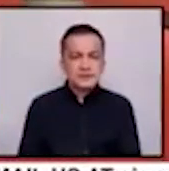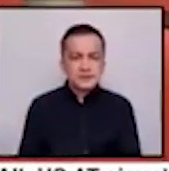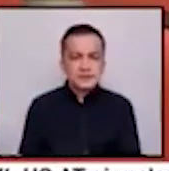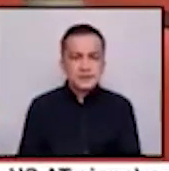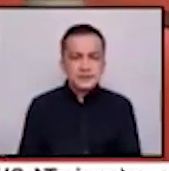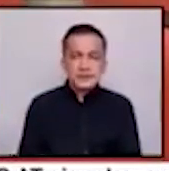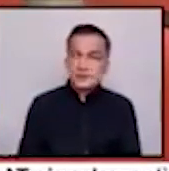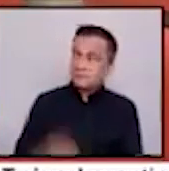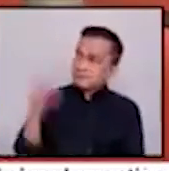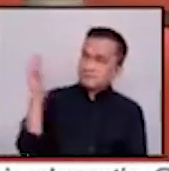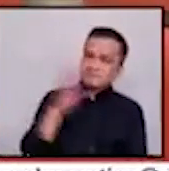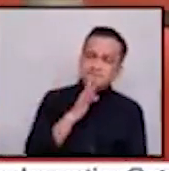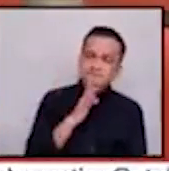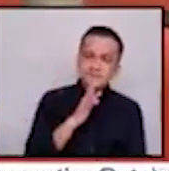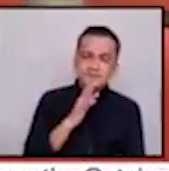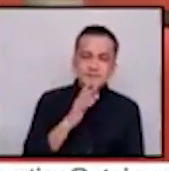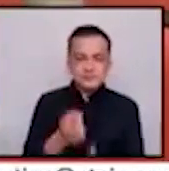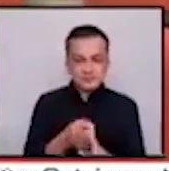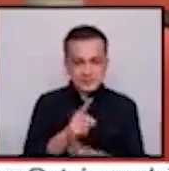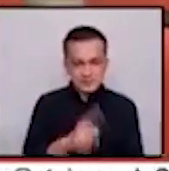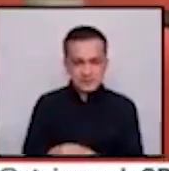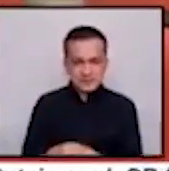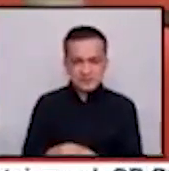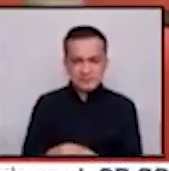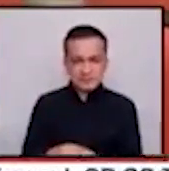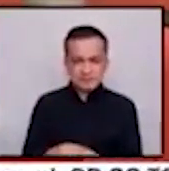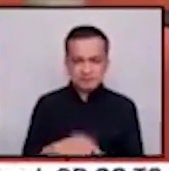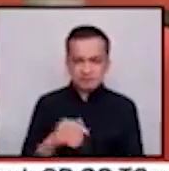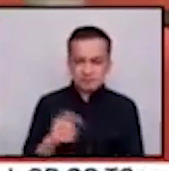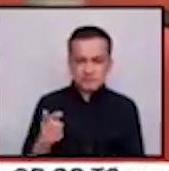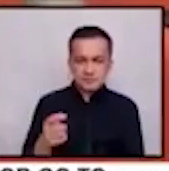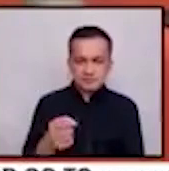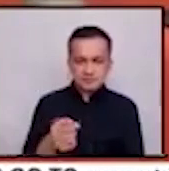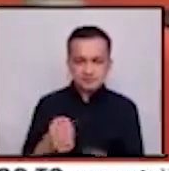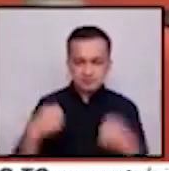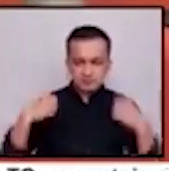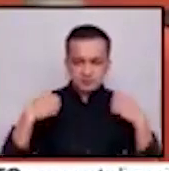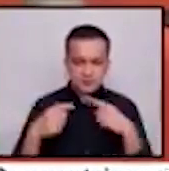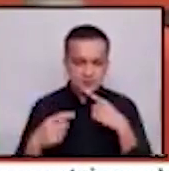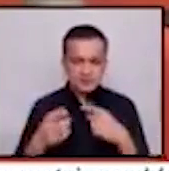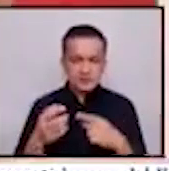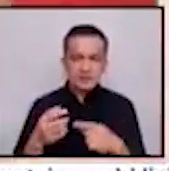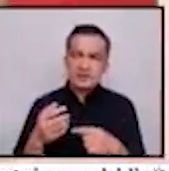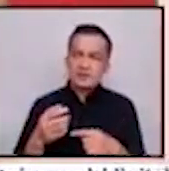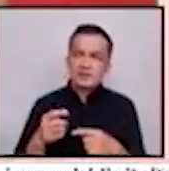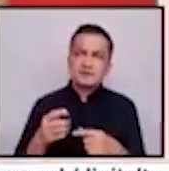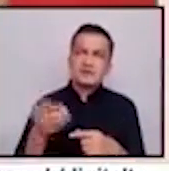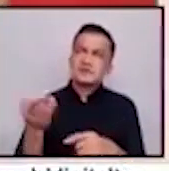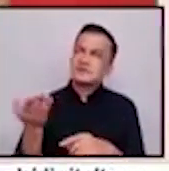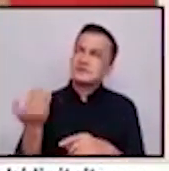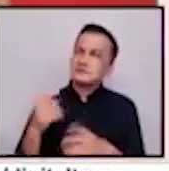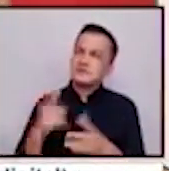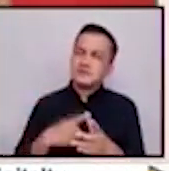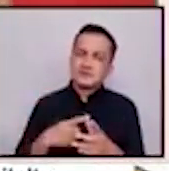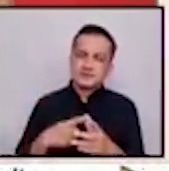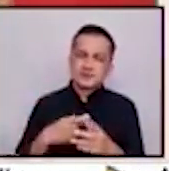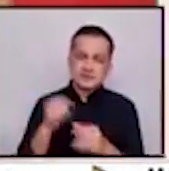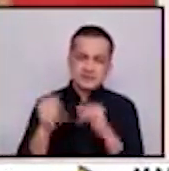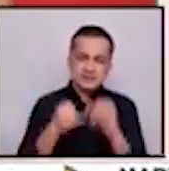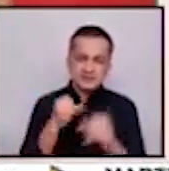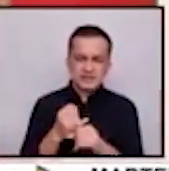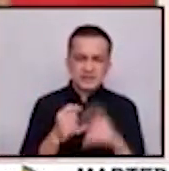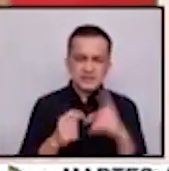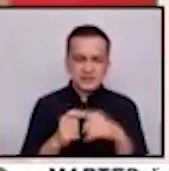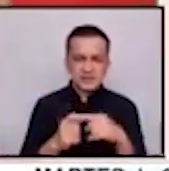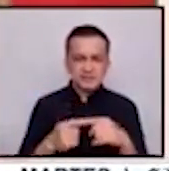in pageantry this year. Everything happened in 1 year. My first pageant was Mr. International, which I finished top 10. And then after